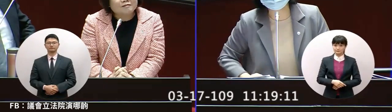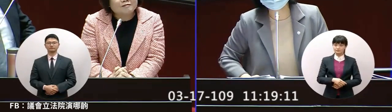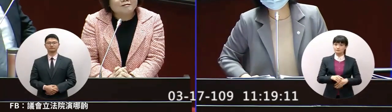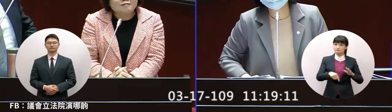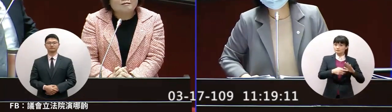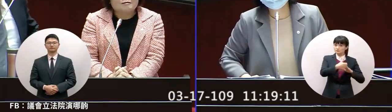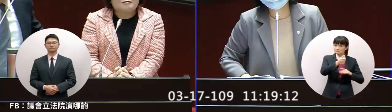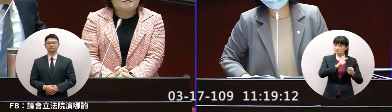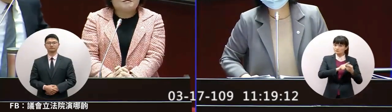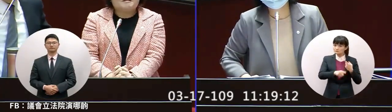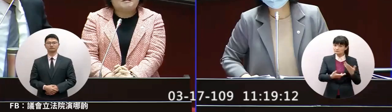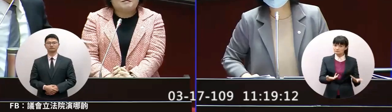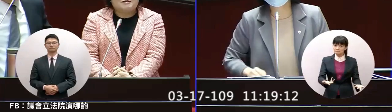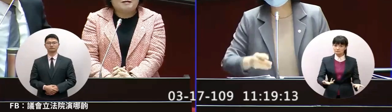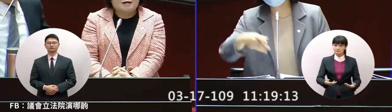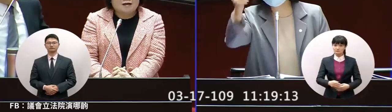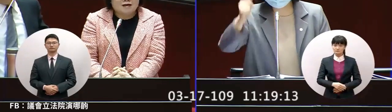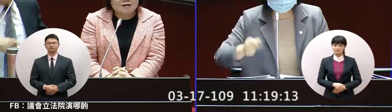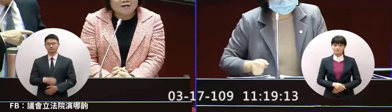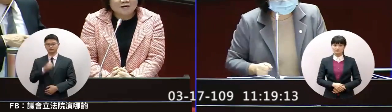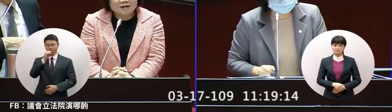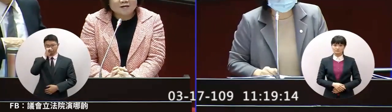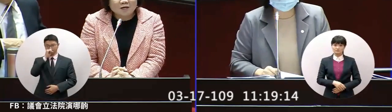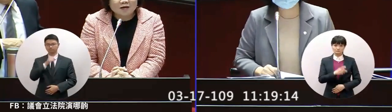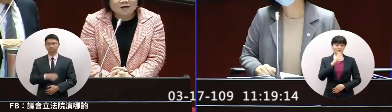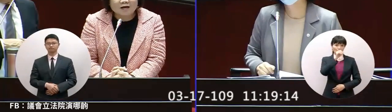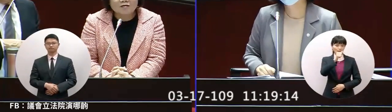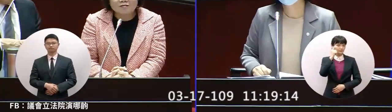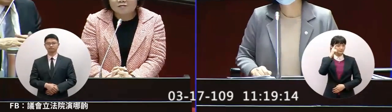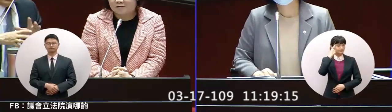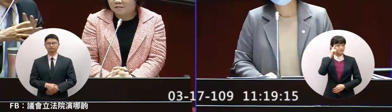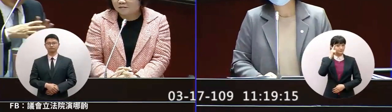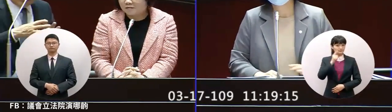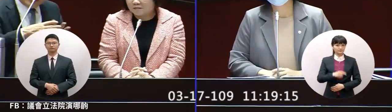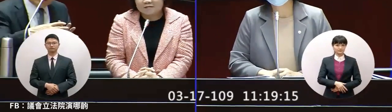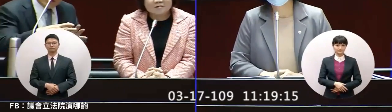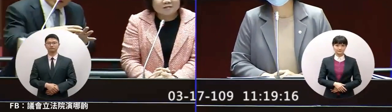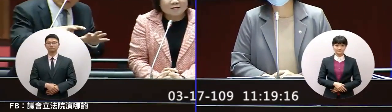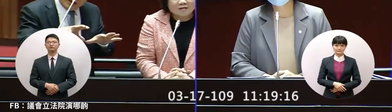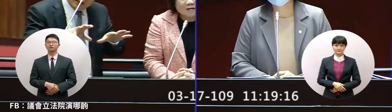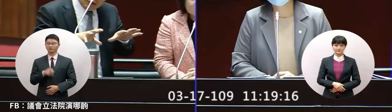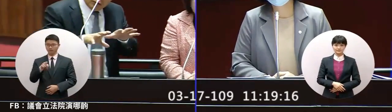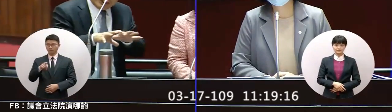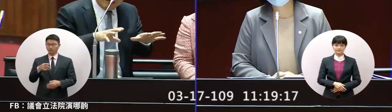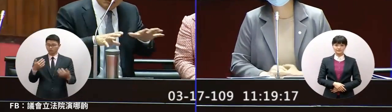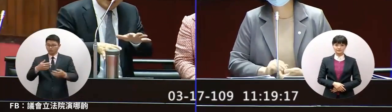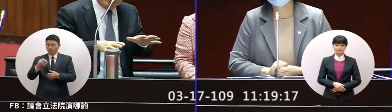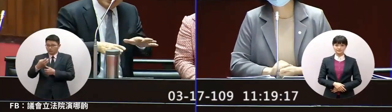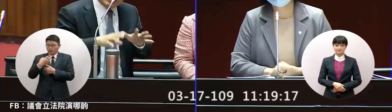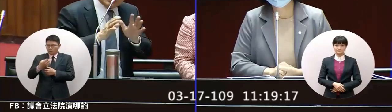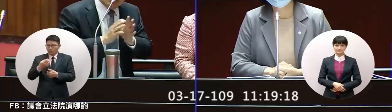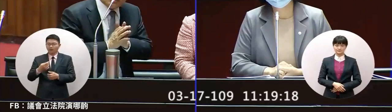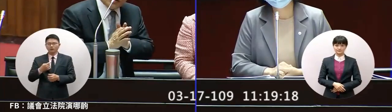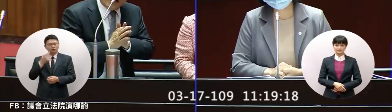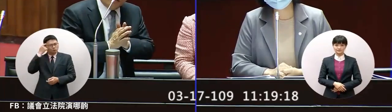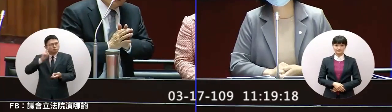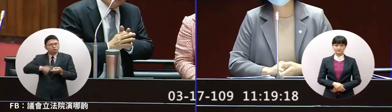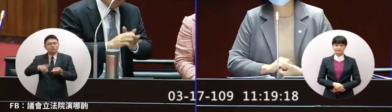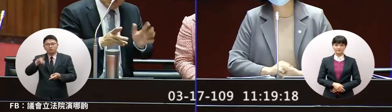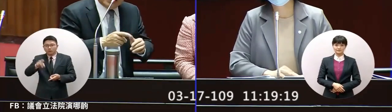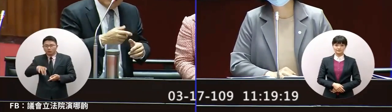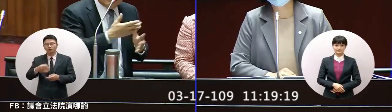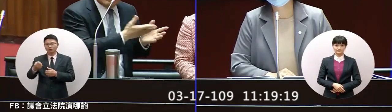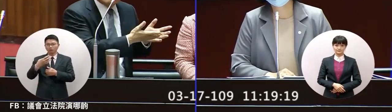长这样对不对？好，安尼落去想一下。 你尽量点出来看，对答无合理，也是讲做